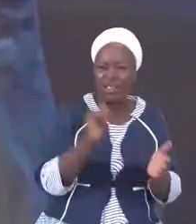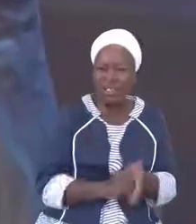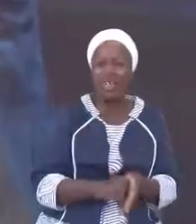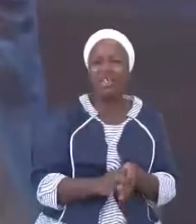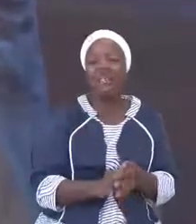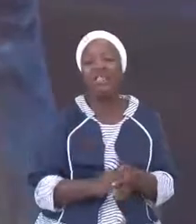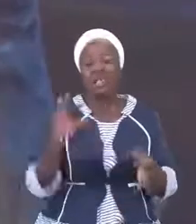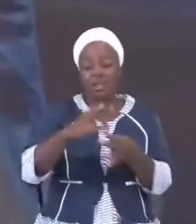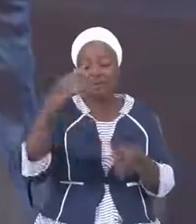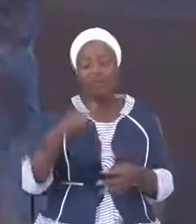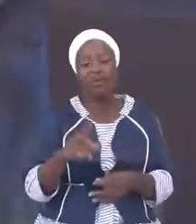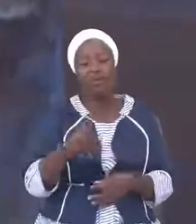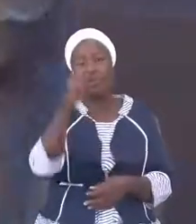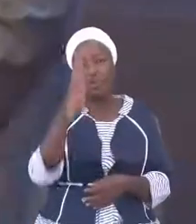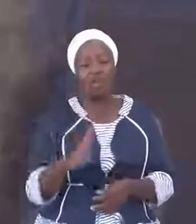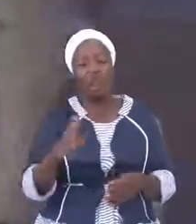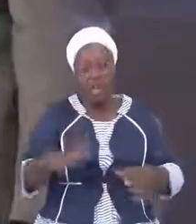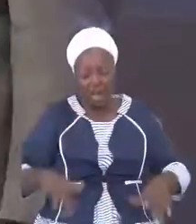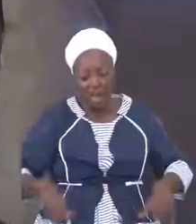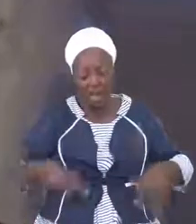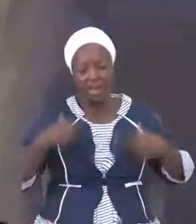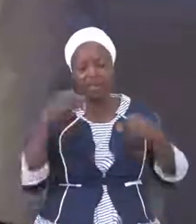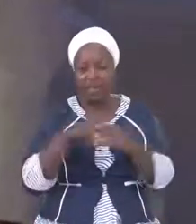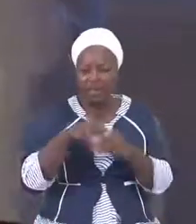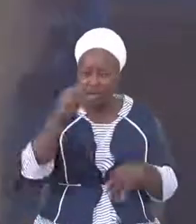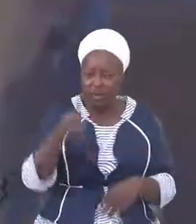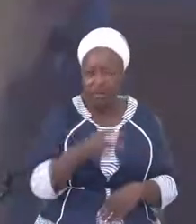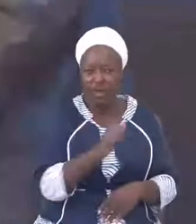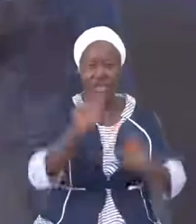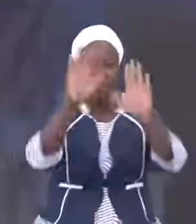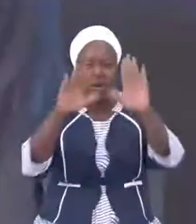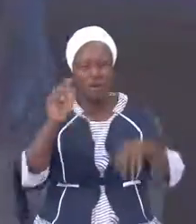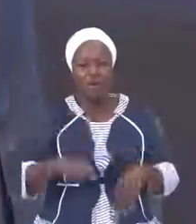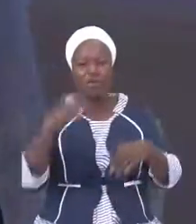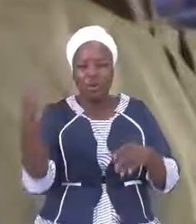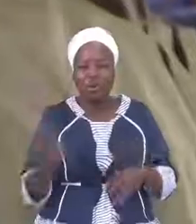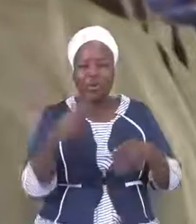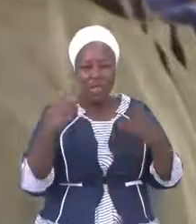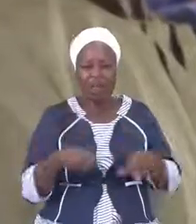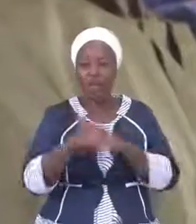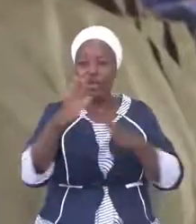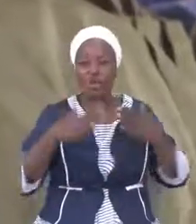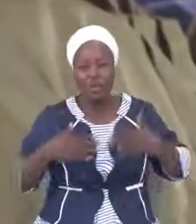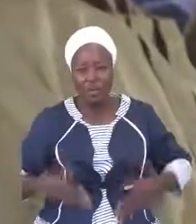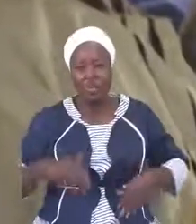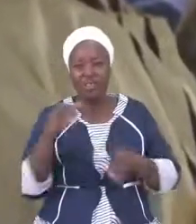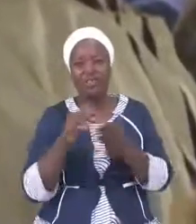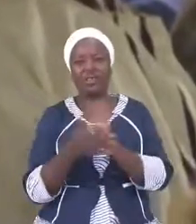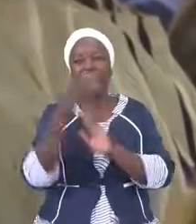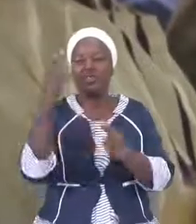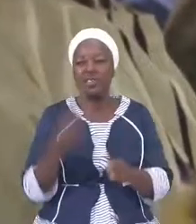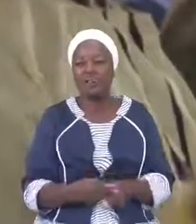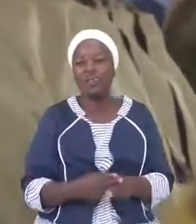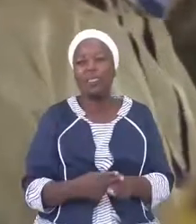sous l'ombre, sous l'ombrage, sous le soleil, l'Esprit de Dieu demeure en vous. L'Esprit doit toujours, le miracle